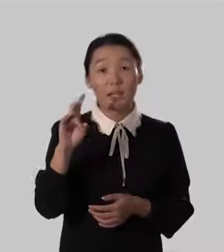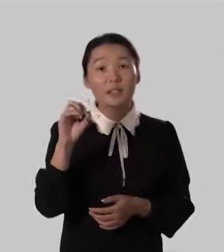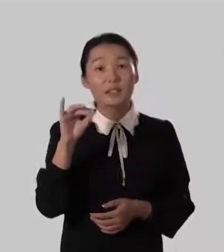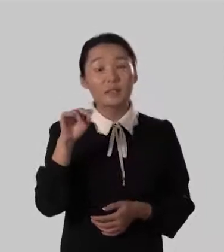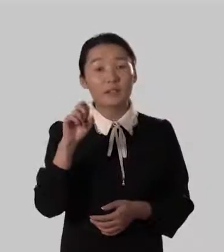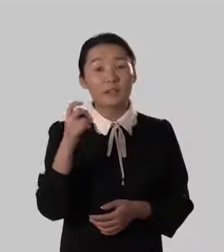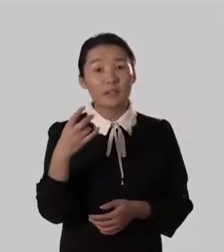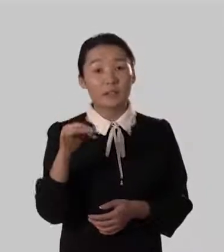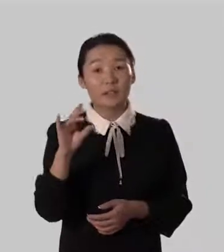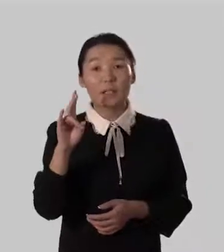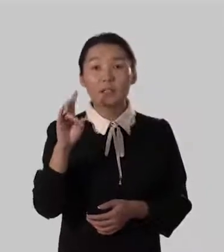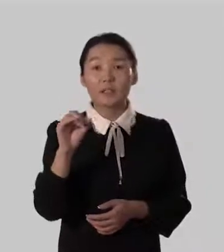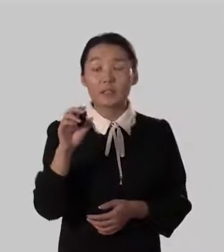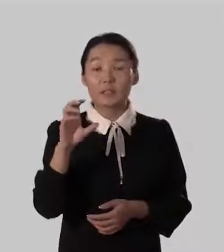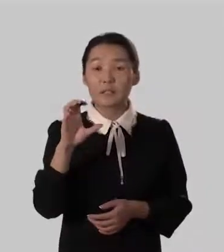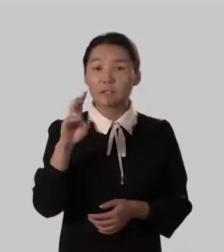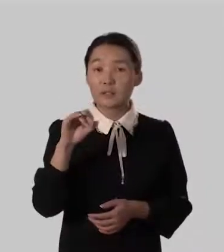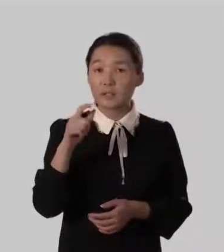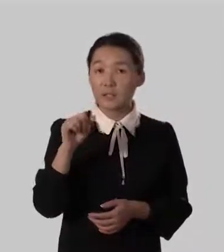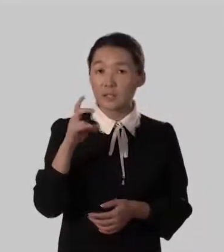невиданный неслыханный